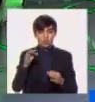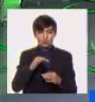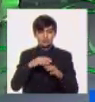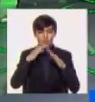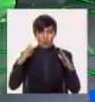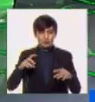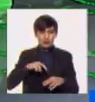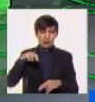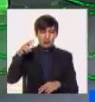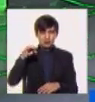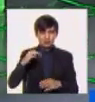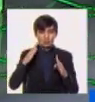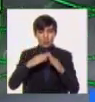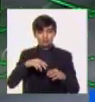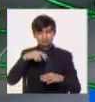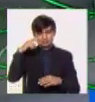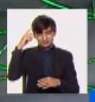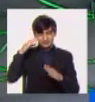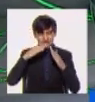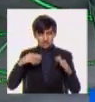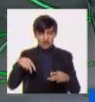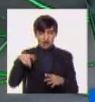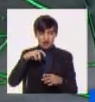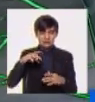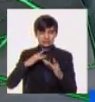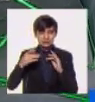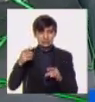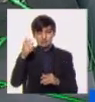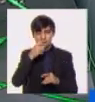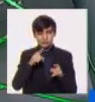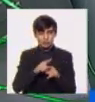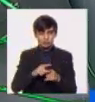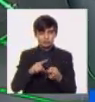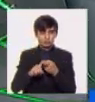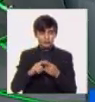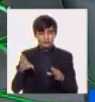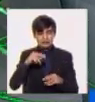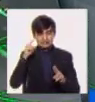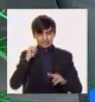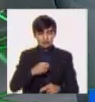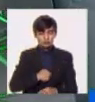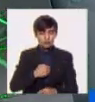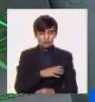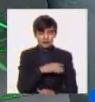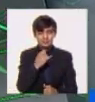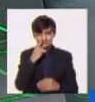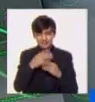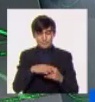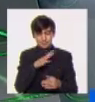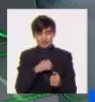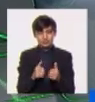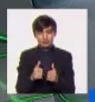басын жағалап, үйдің шатырында ғаламдық желінің сигналын қуып жүргенін қайдан білсін деп ашынады. Ал жуырда ғана көршілес